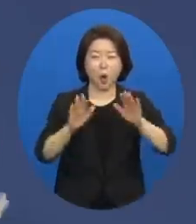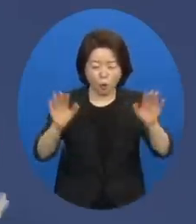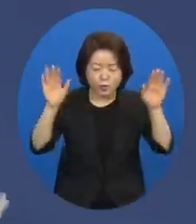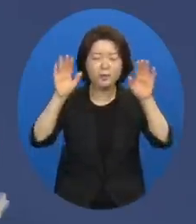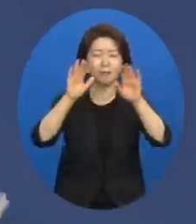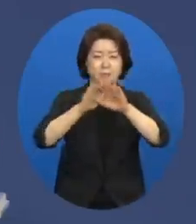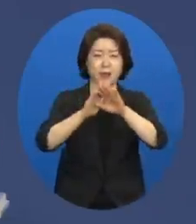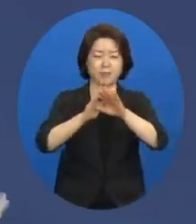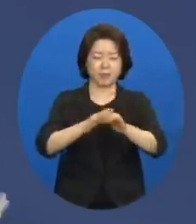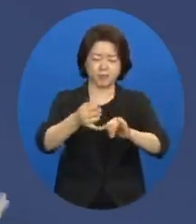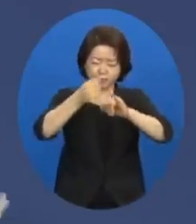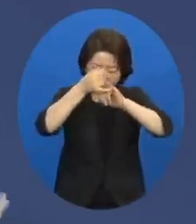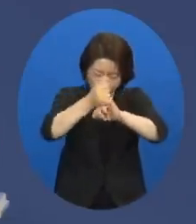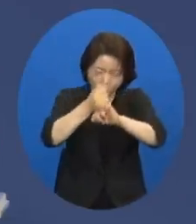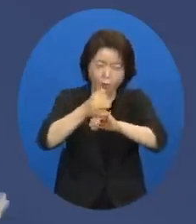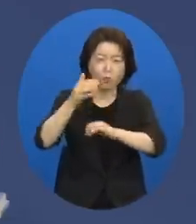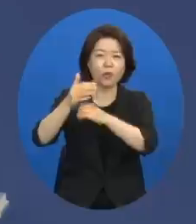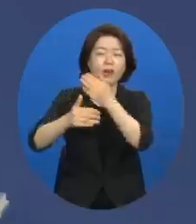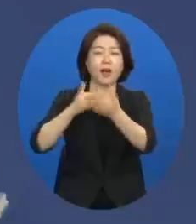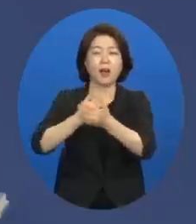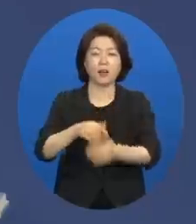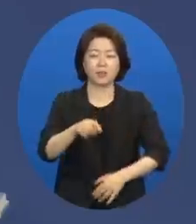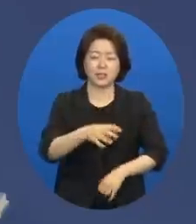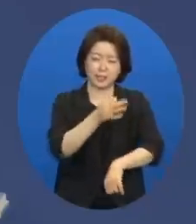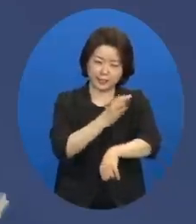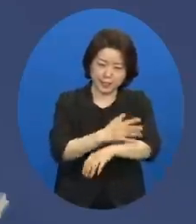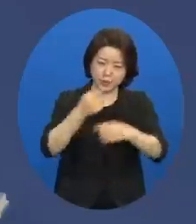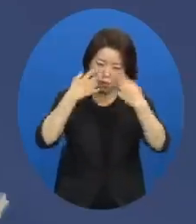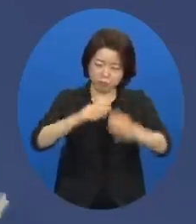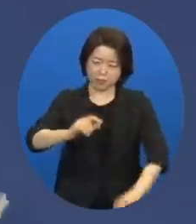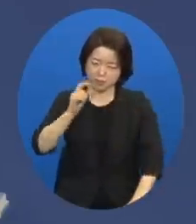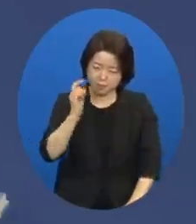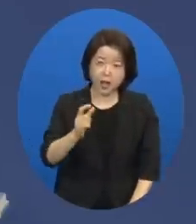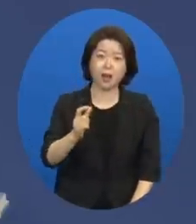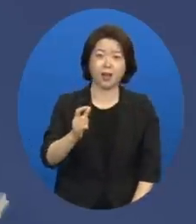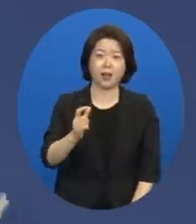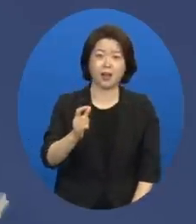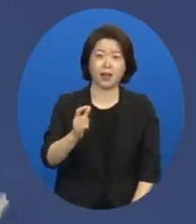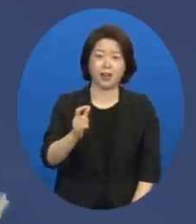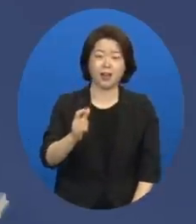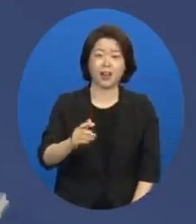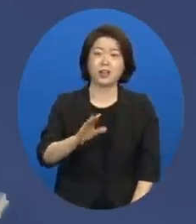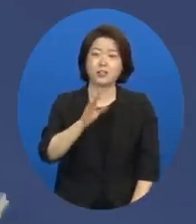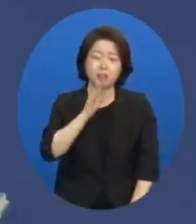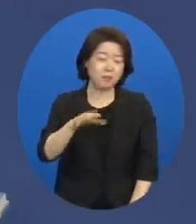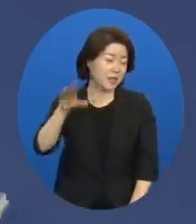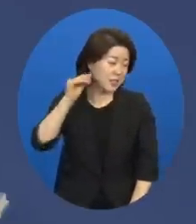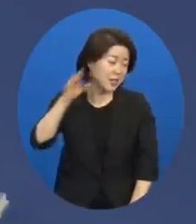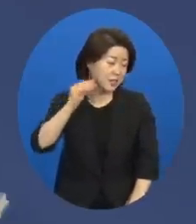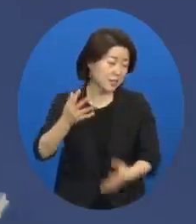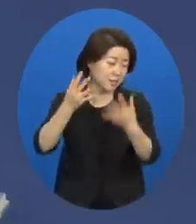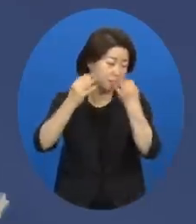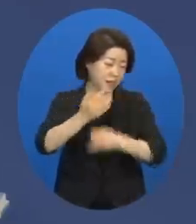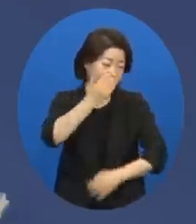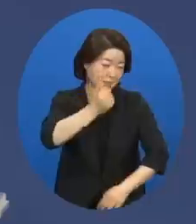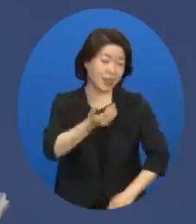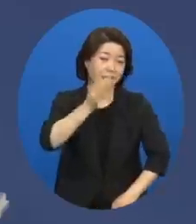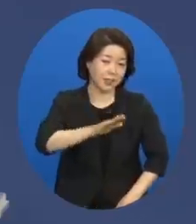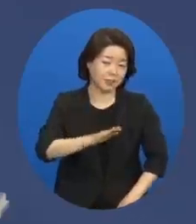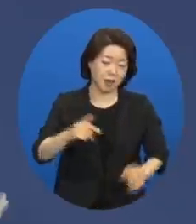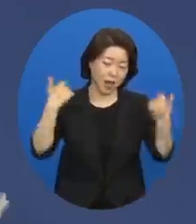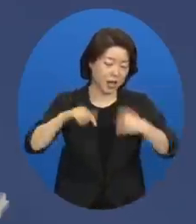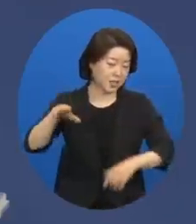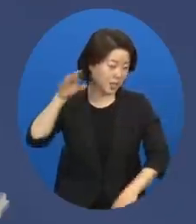밤에 반드시 하나님이 이 단순하고 분명하고 명확한 너무도 많이 들어서 알고 있지만 항상 듣던